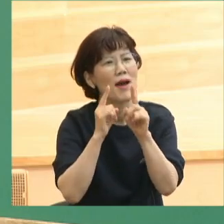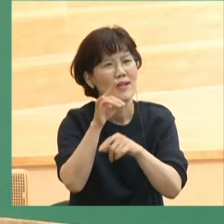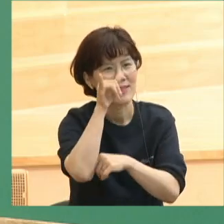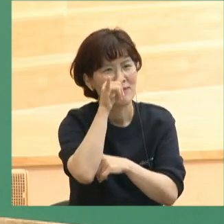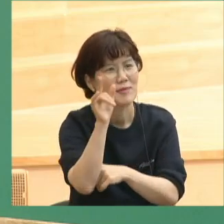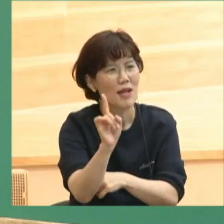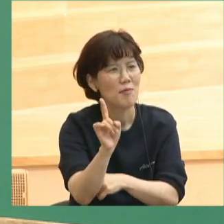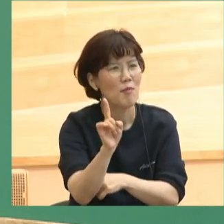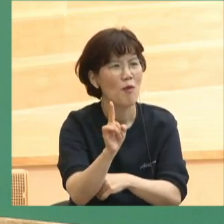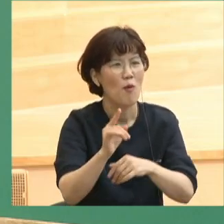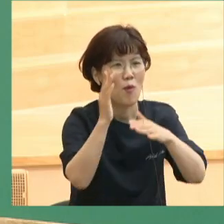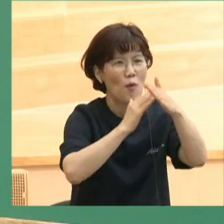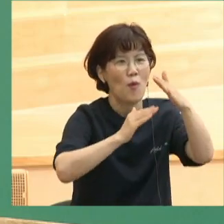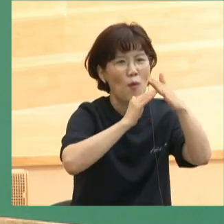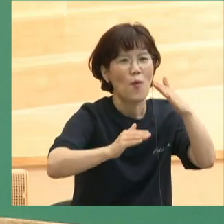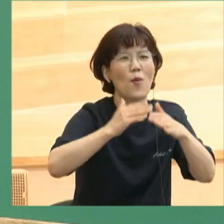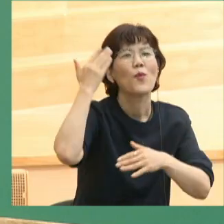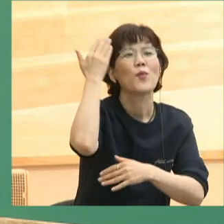공공위생.